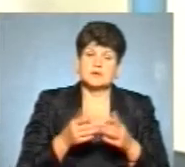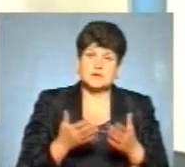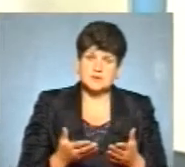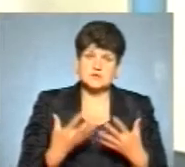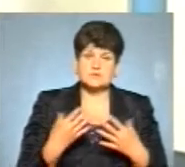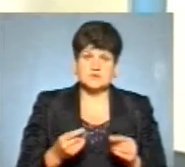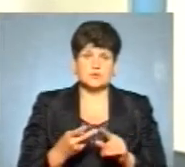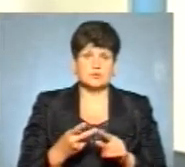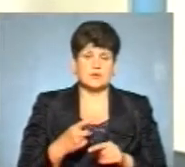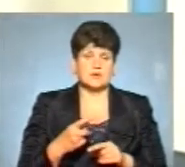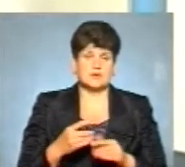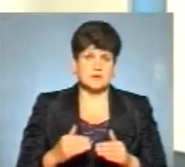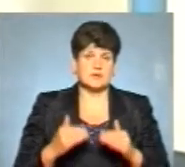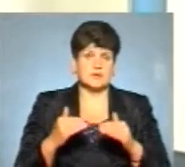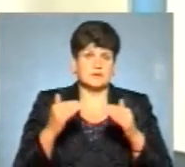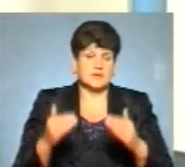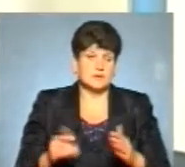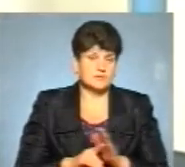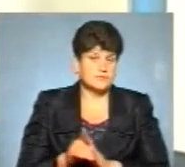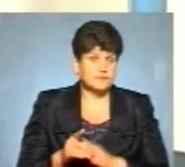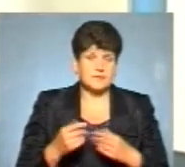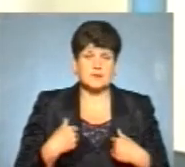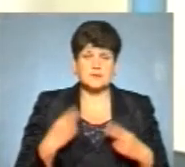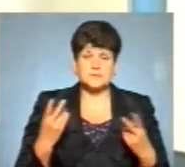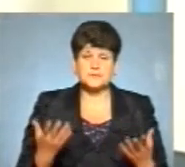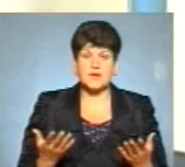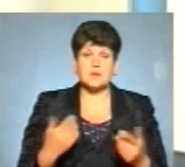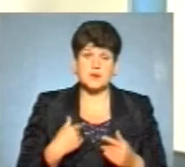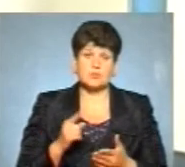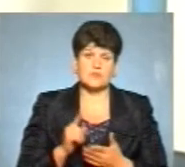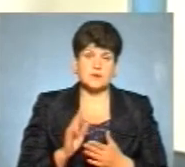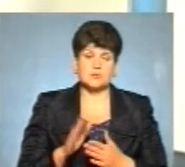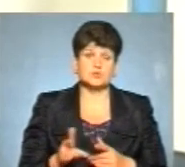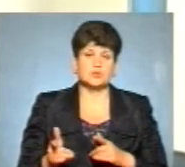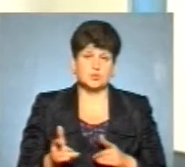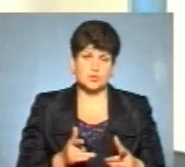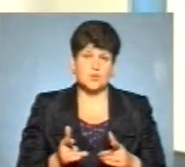друга хвиля. Так. Але, звичайно, ми повинні бути готові і готуємося